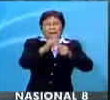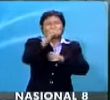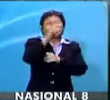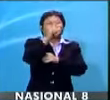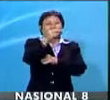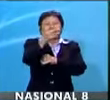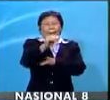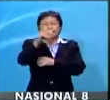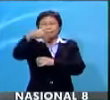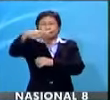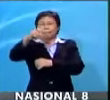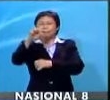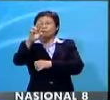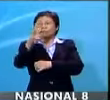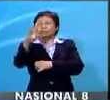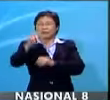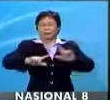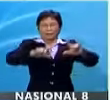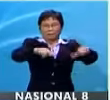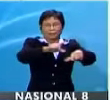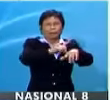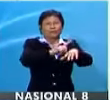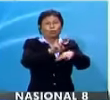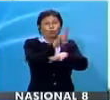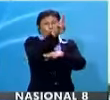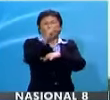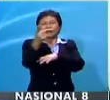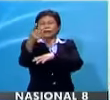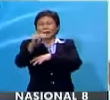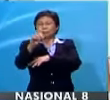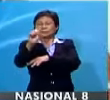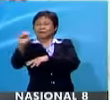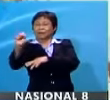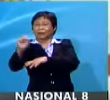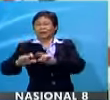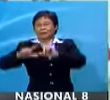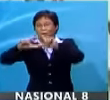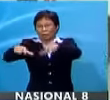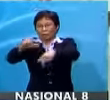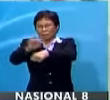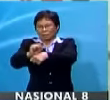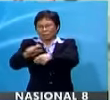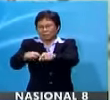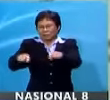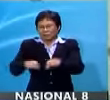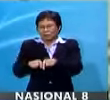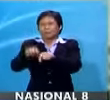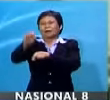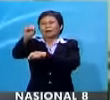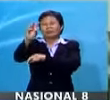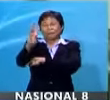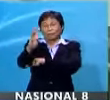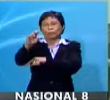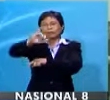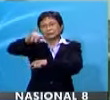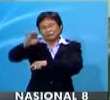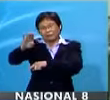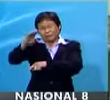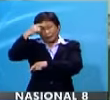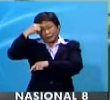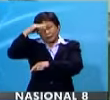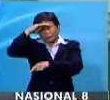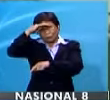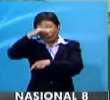perwira sebelum ini diletakkan di wilayah utara KM Satri pula akan ditugaskan di daerah maritim en Johor